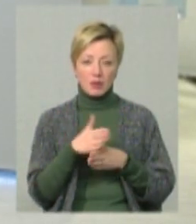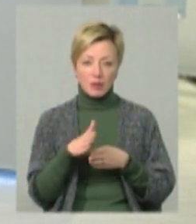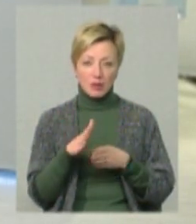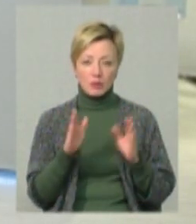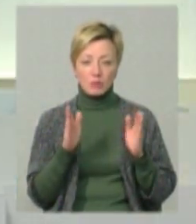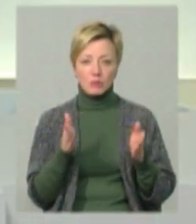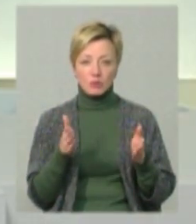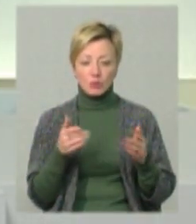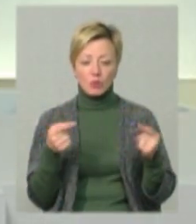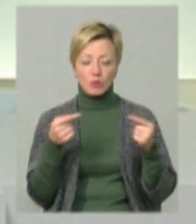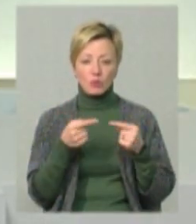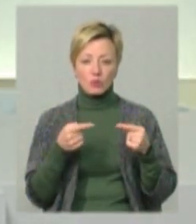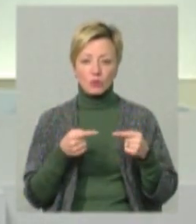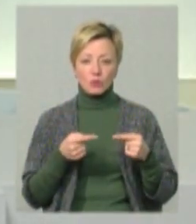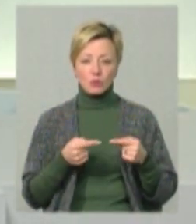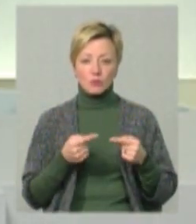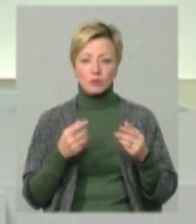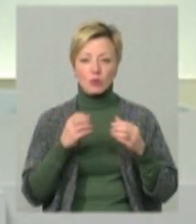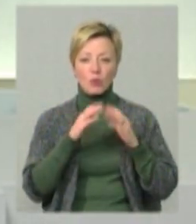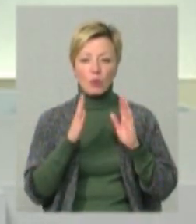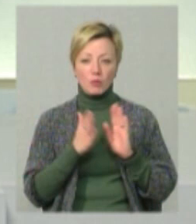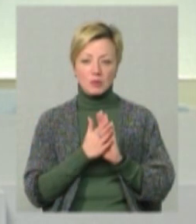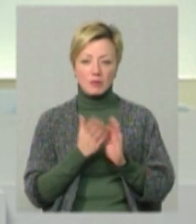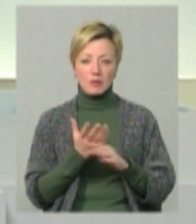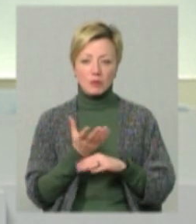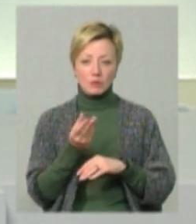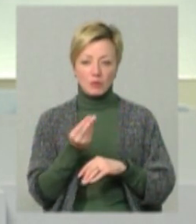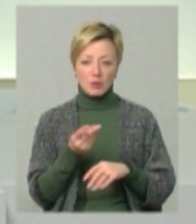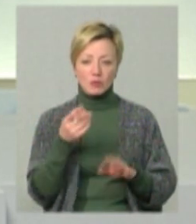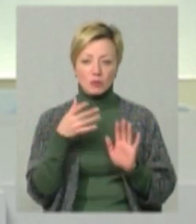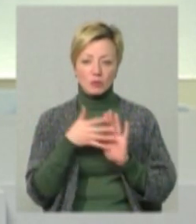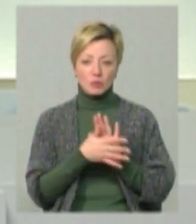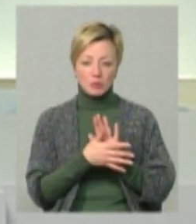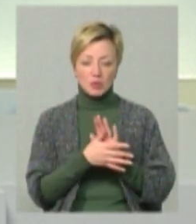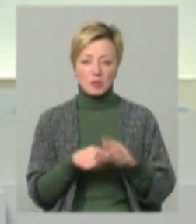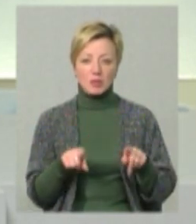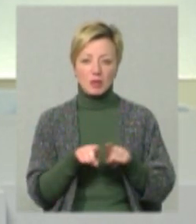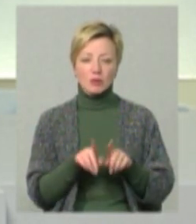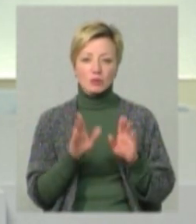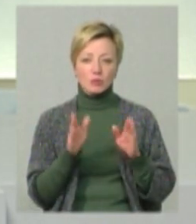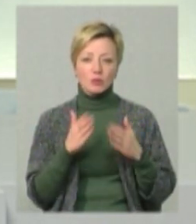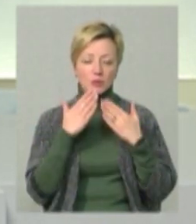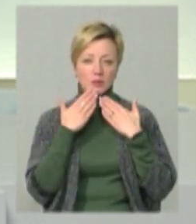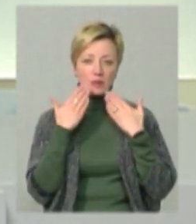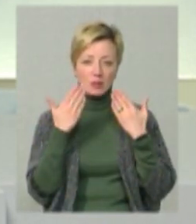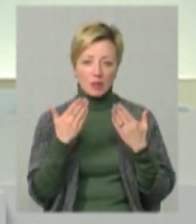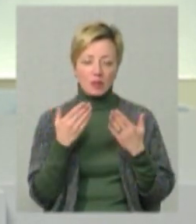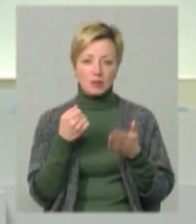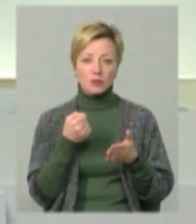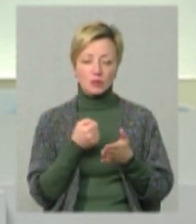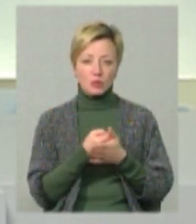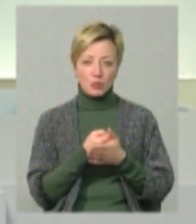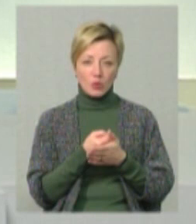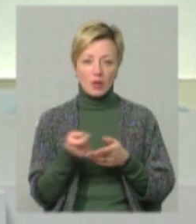виділяти, будуть уточнюватись ще обсяги фінансування. Зрозуміло, що ми також будемо звертатись і